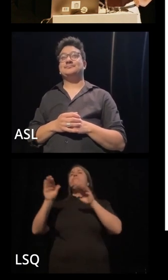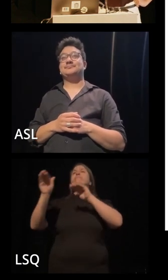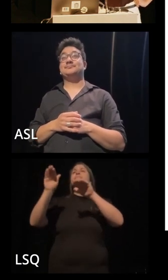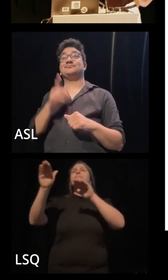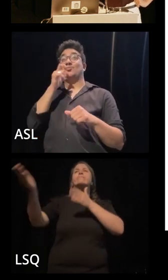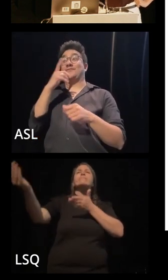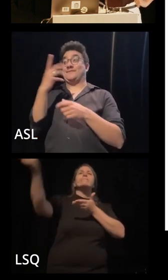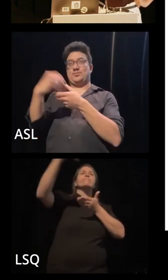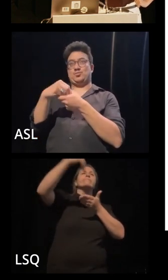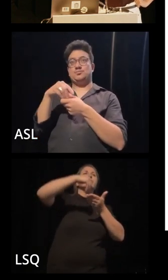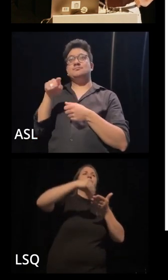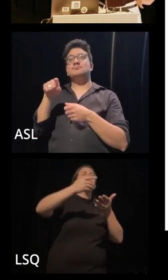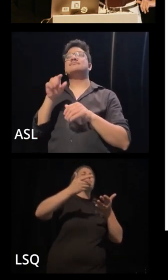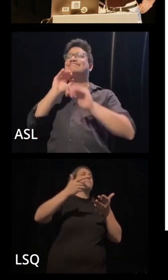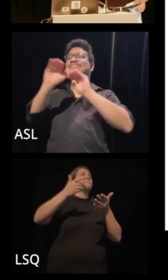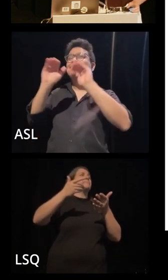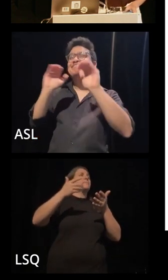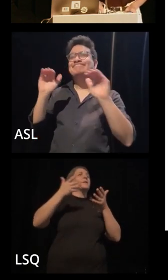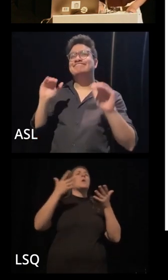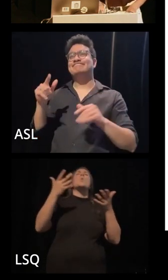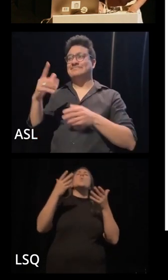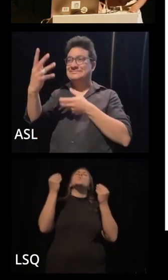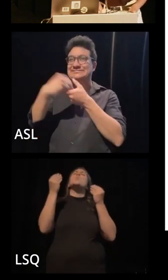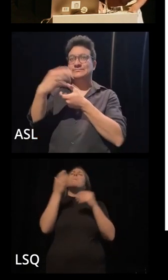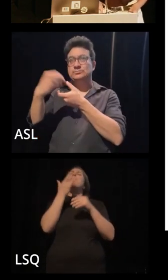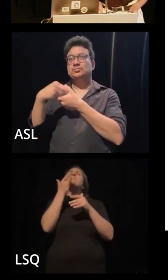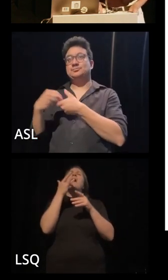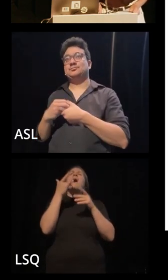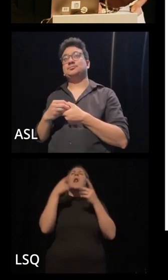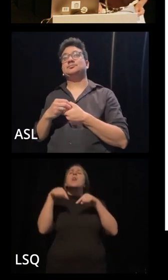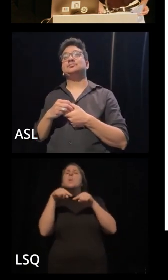rapidement le lieu préféré.